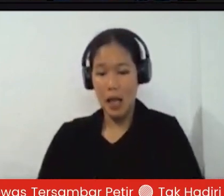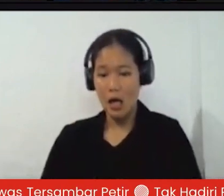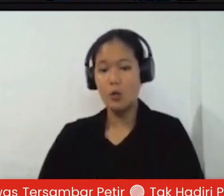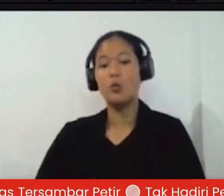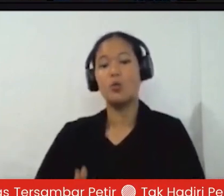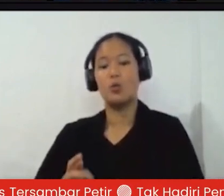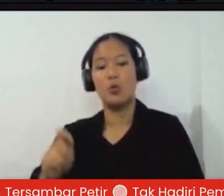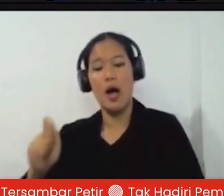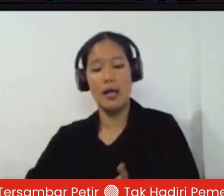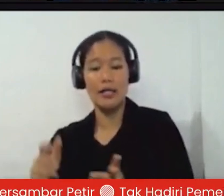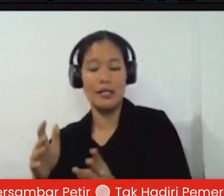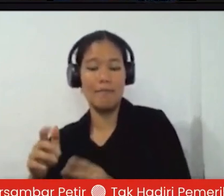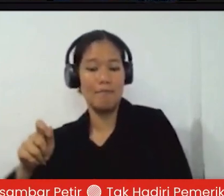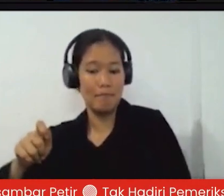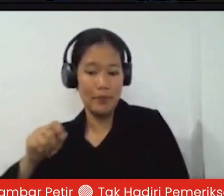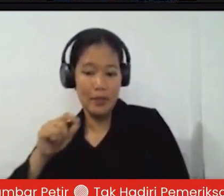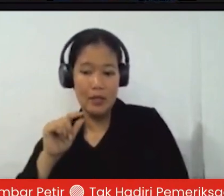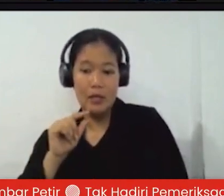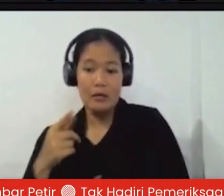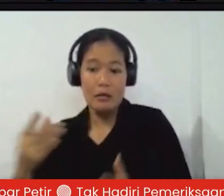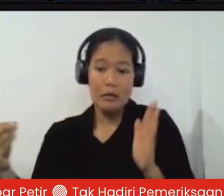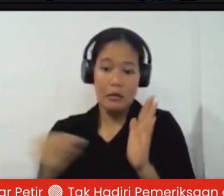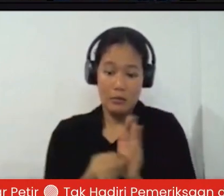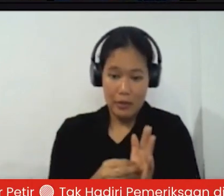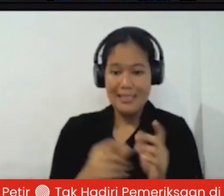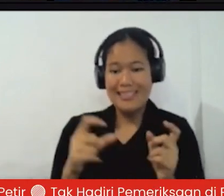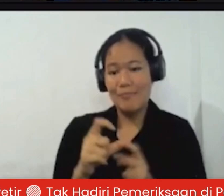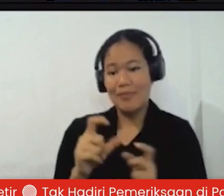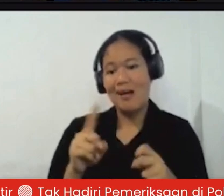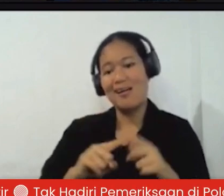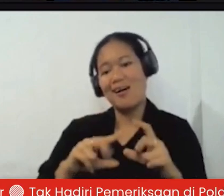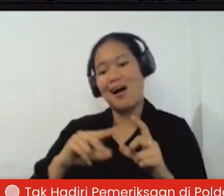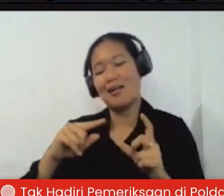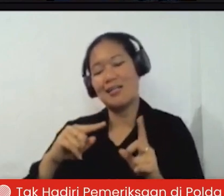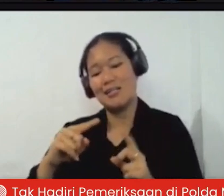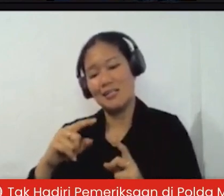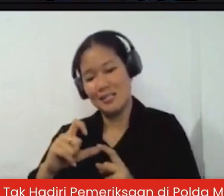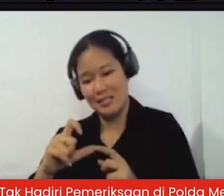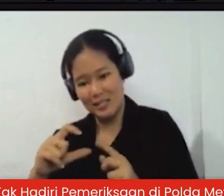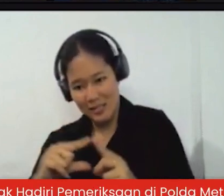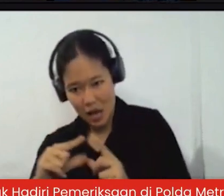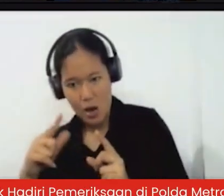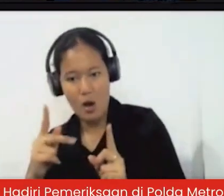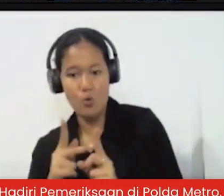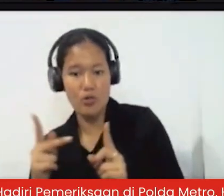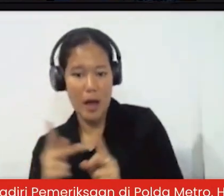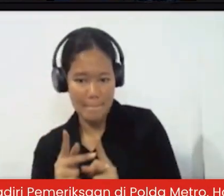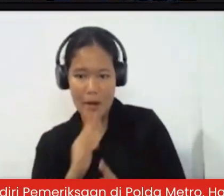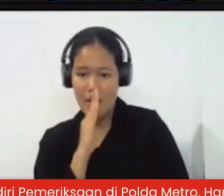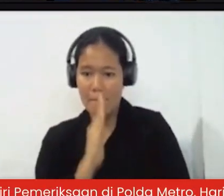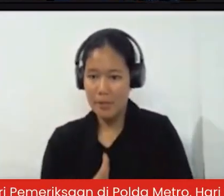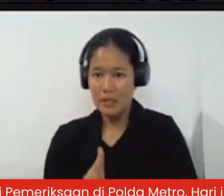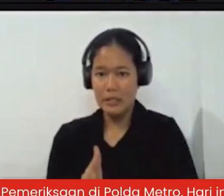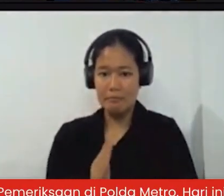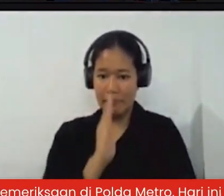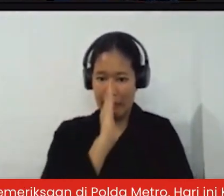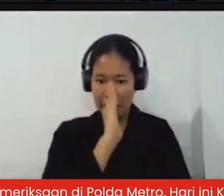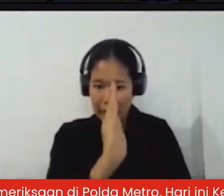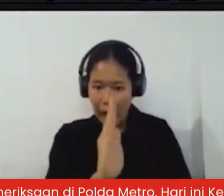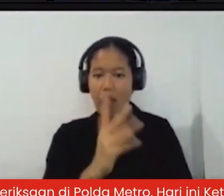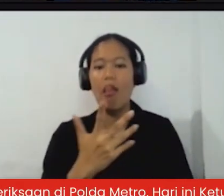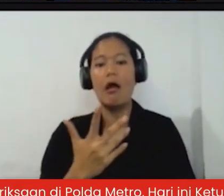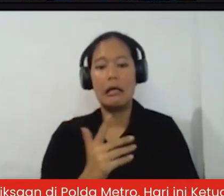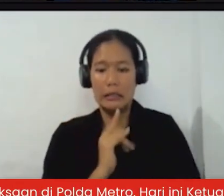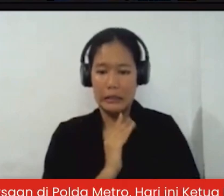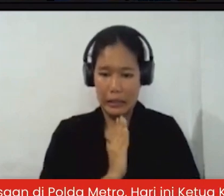konstitusi sebagaimana tertuang dalam saptaakarsa utama prinsip ketidak berpihakan prinsip